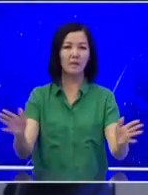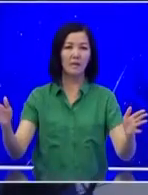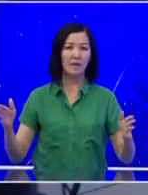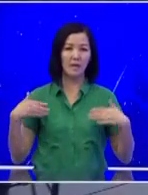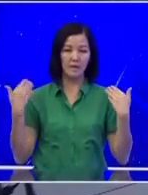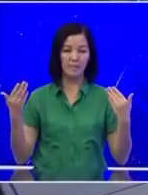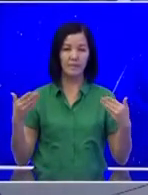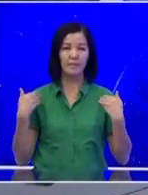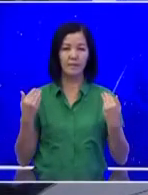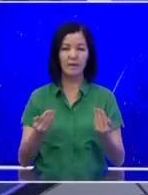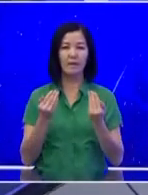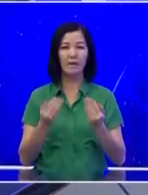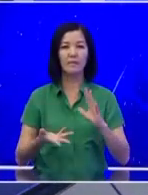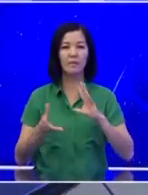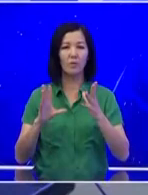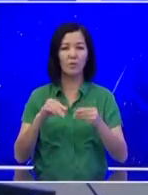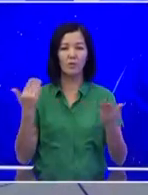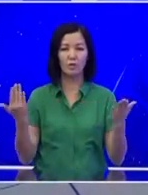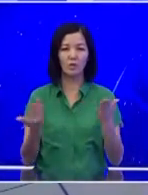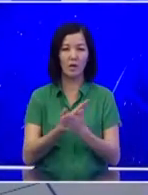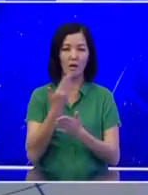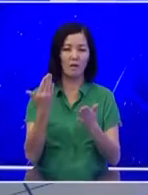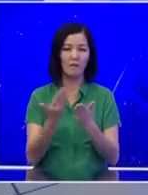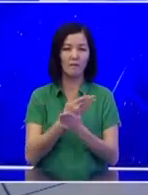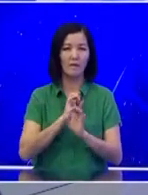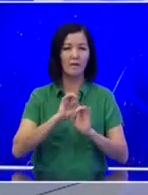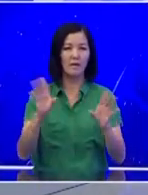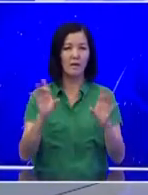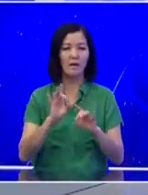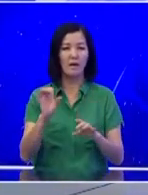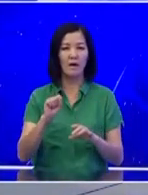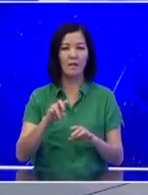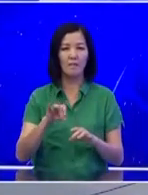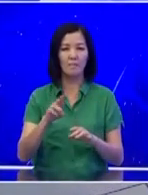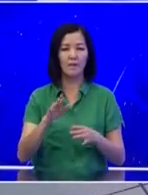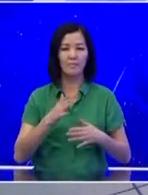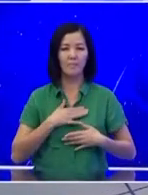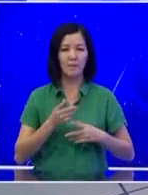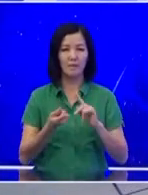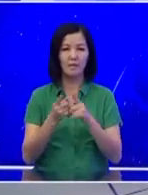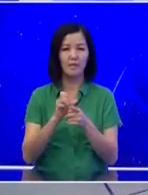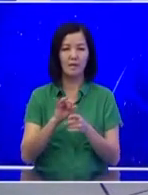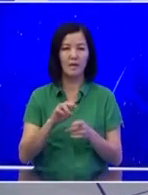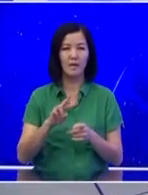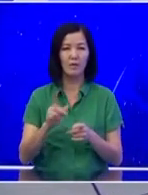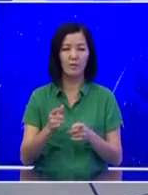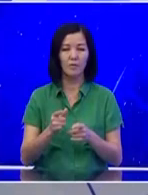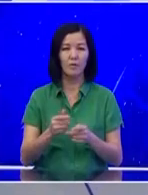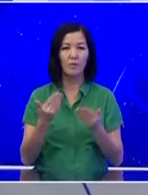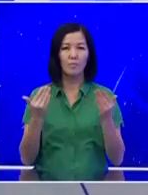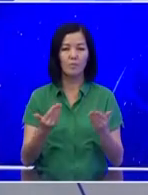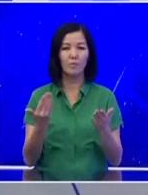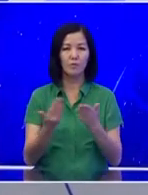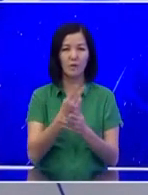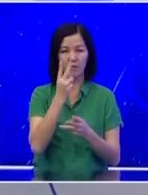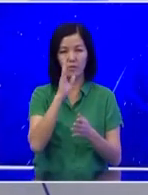Ассаламу алейкум, қадірменді көрермен, тікелей эфирде қорытынды жаңалықтары студияда Алмат Хамид, Сурд аудармада Айгүл Жұмашқызы. Бүгінгі